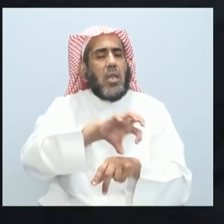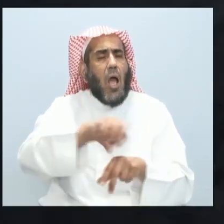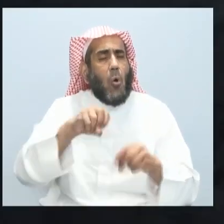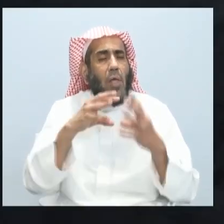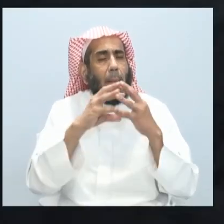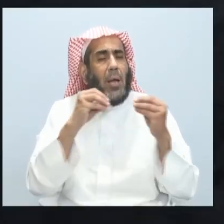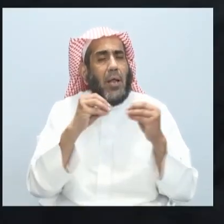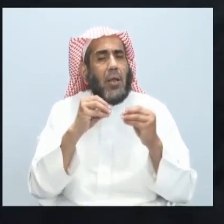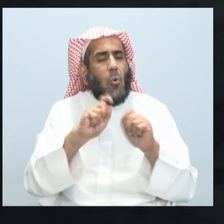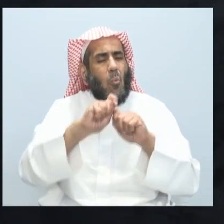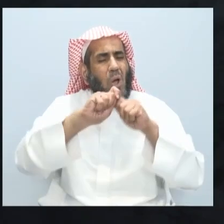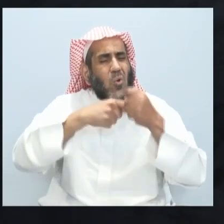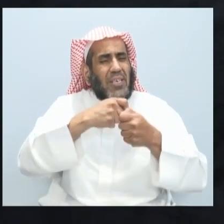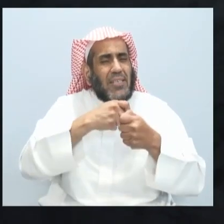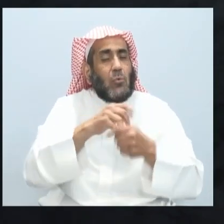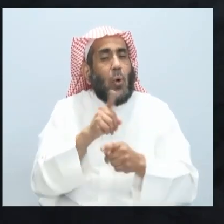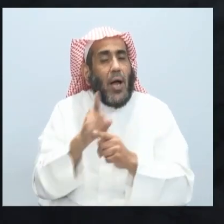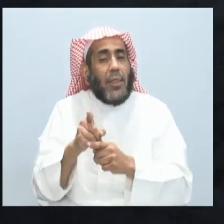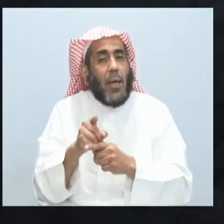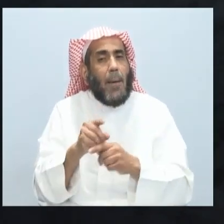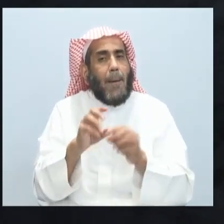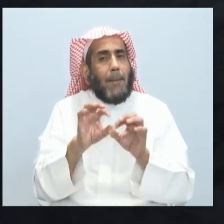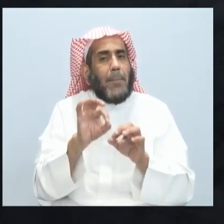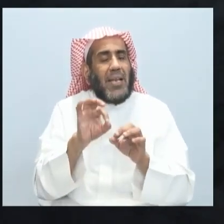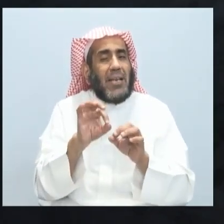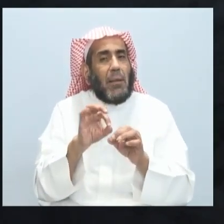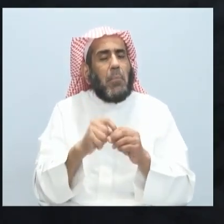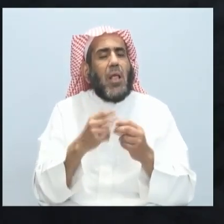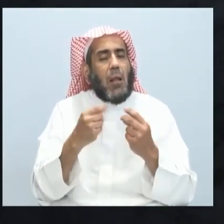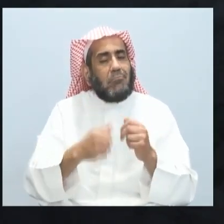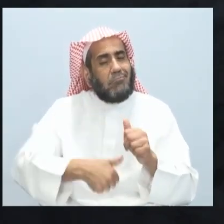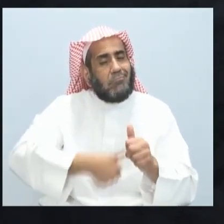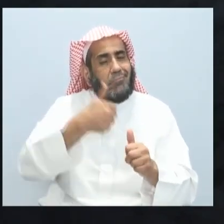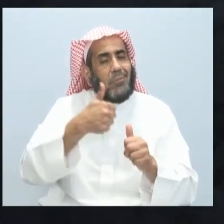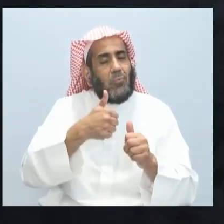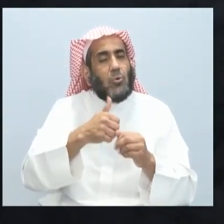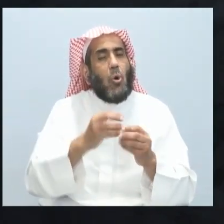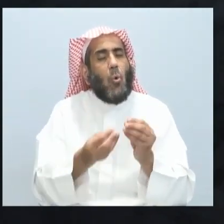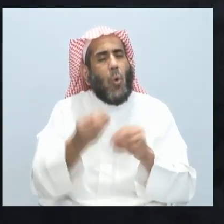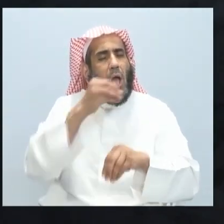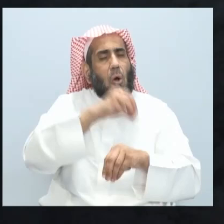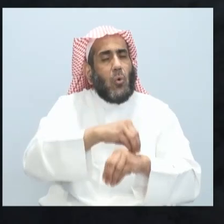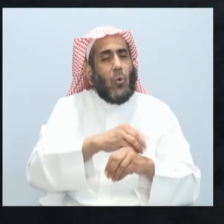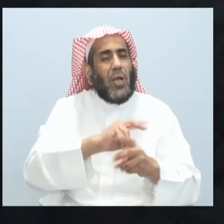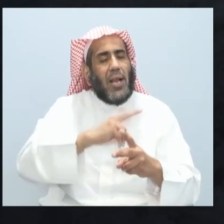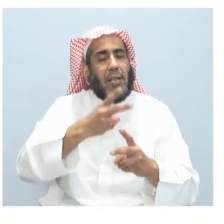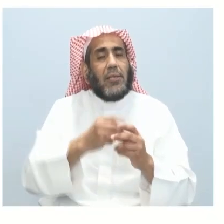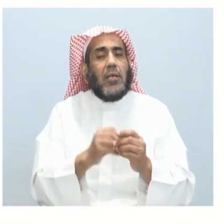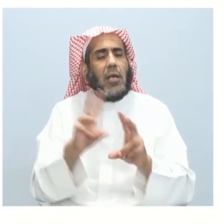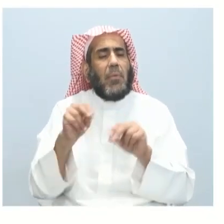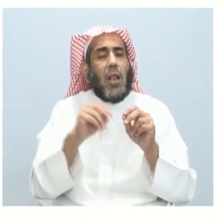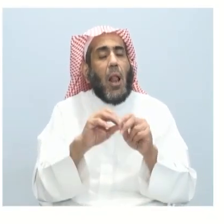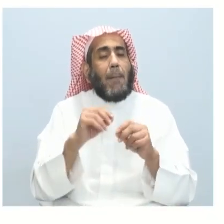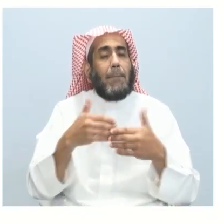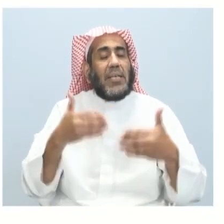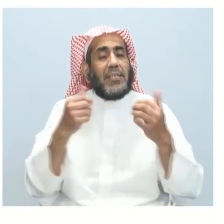المعنى ويحسنه وايضا هذا ايضا من من من المحمود يعني ياخذ المعنى او ينقله الى غرض اخر ثل